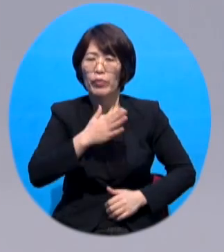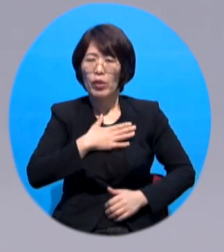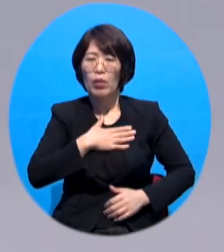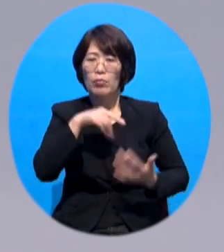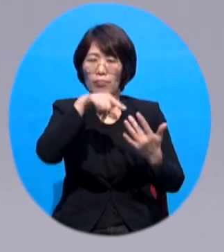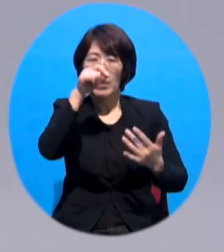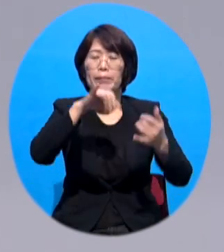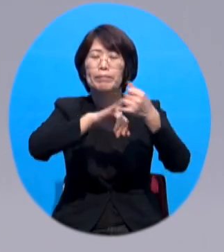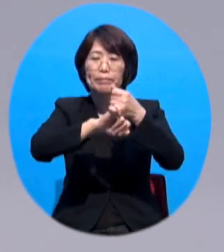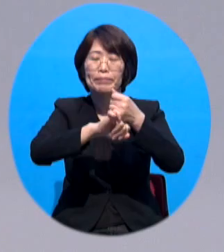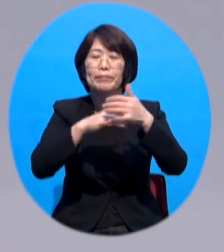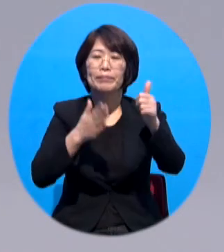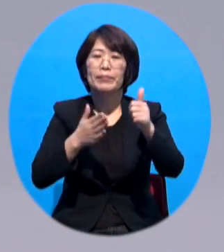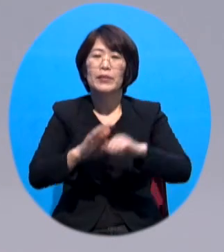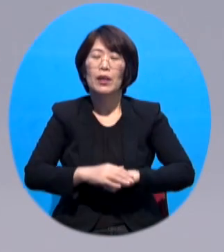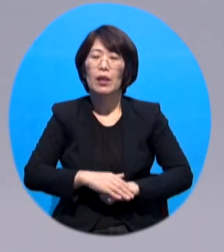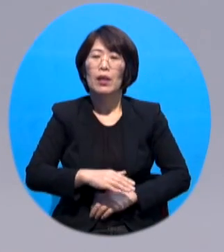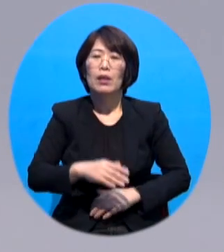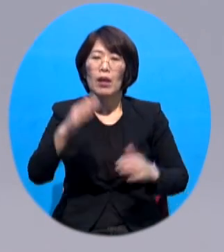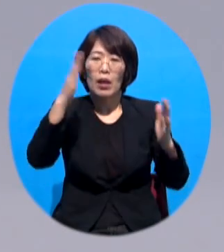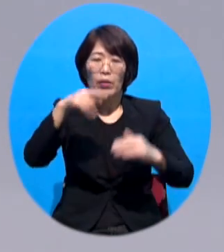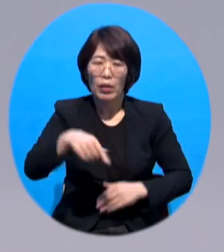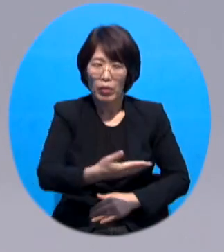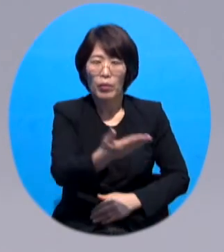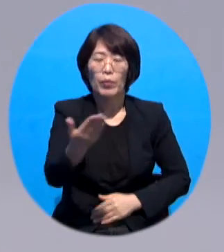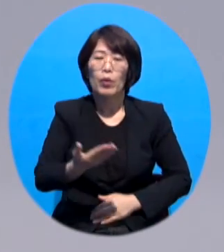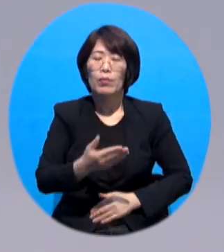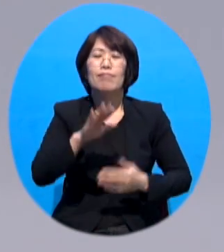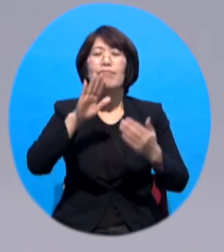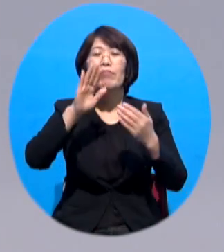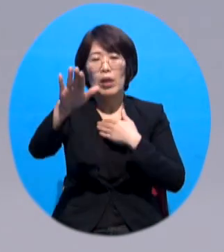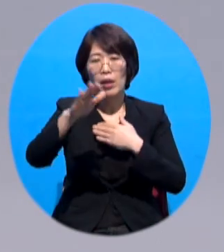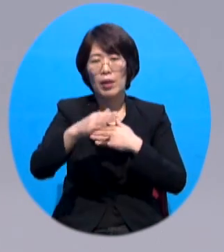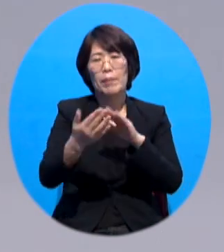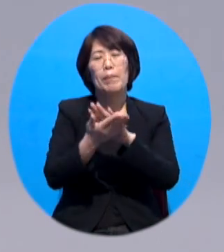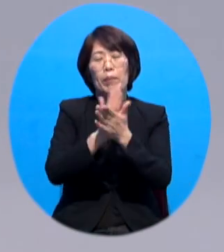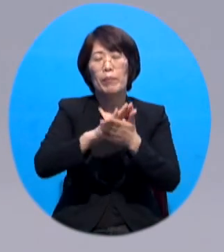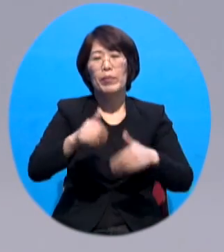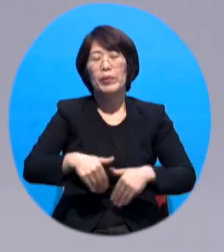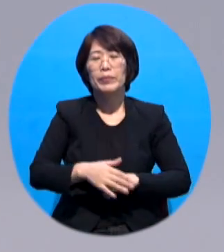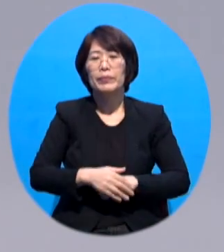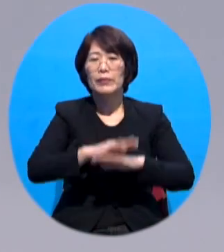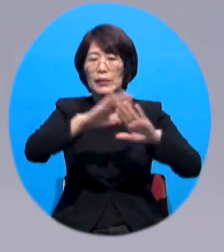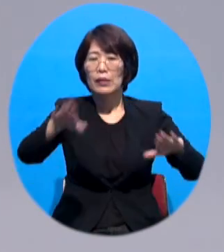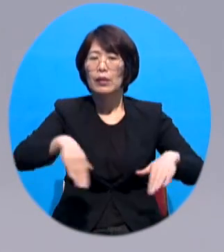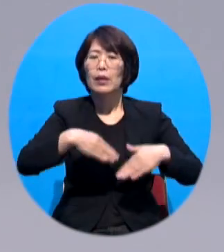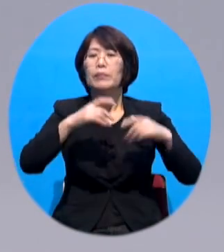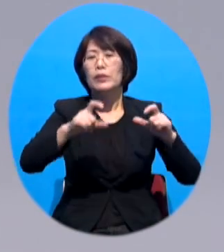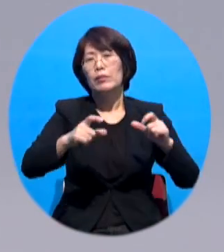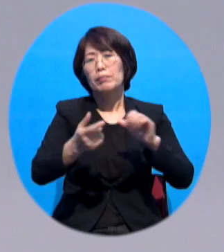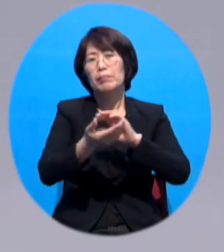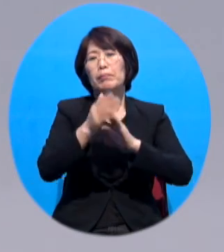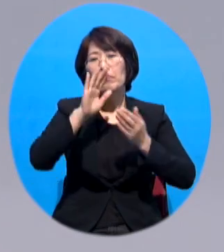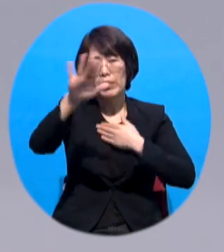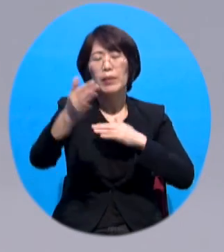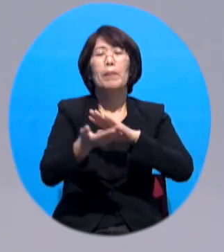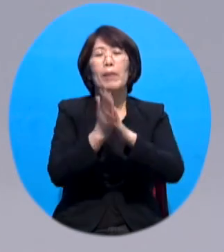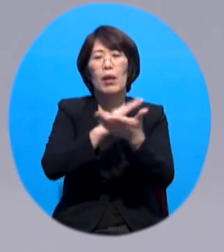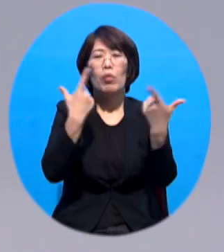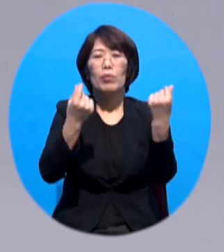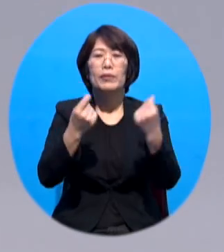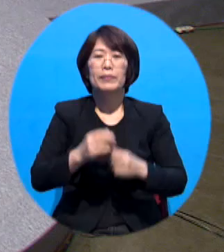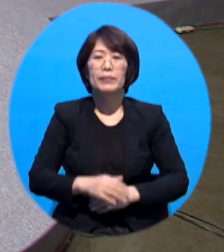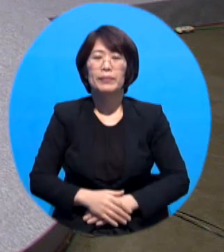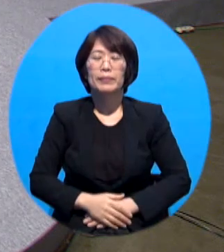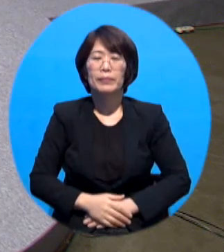선택해 주십시오 우리 아이들의 미래가 달라집니다 우리 전남의 미래가 달라집니다 감사합니다